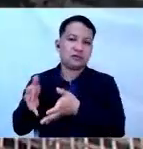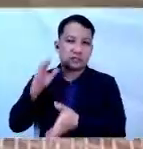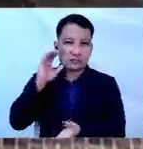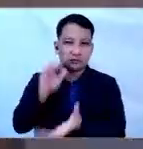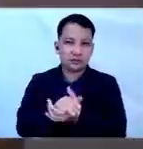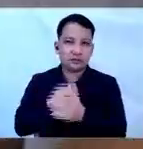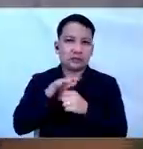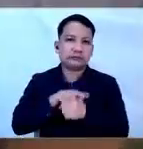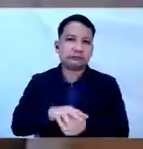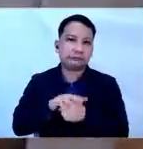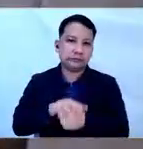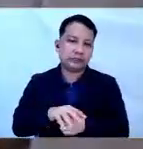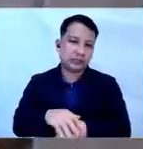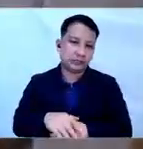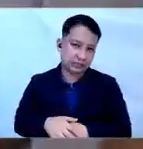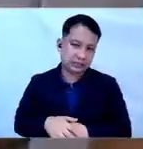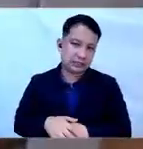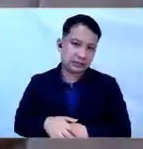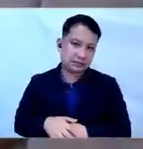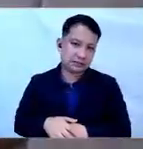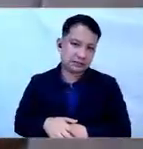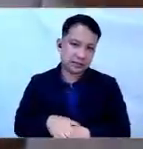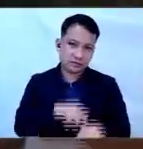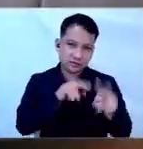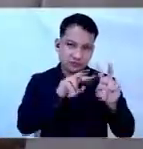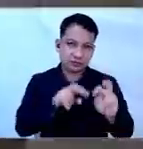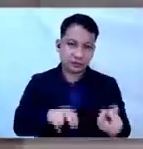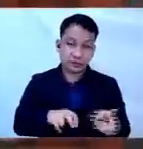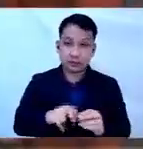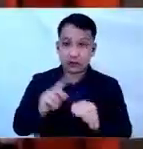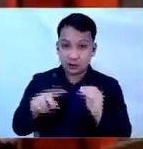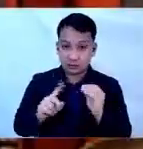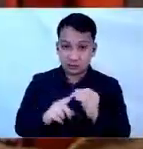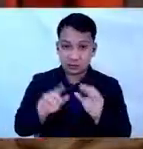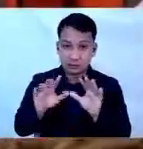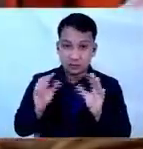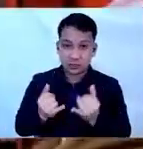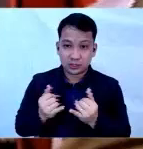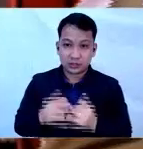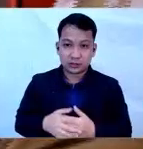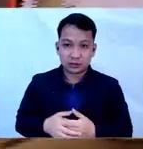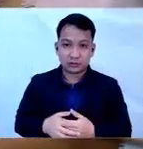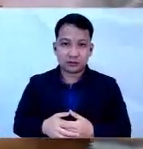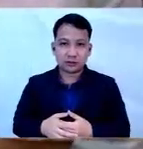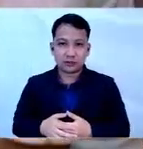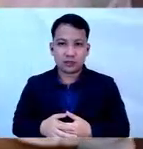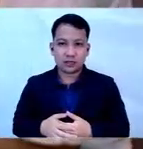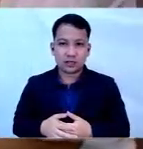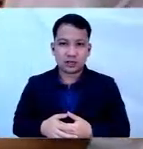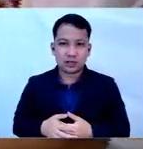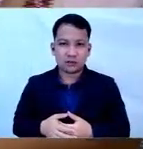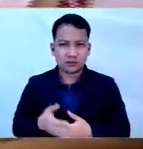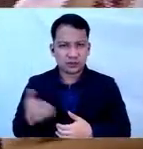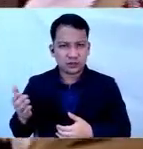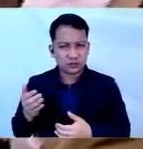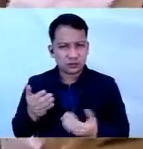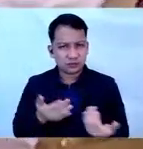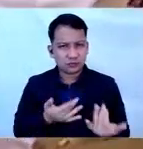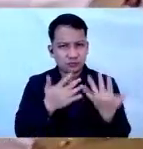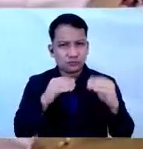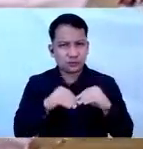siya. Iniimbestigahan na rin daw ito ng barangay. Ito po yung pagsusunog po ng isang pong